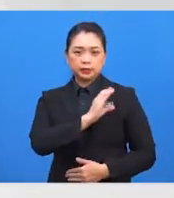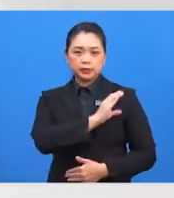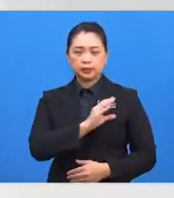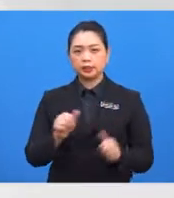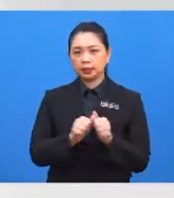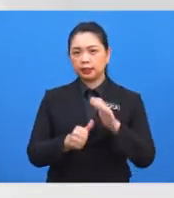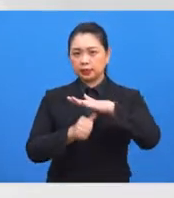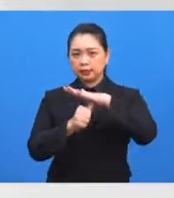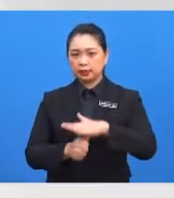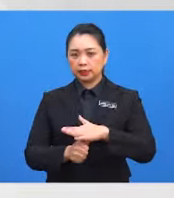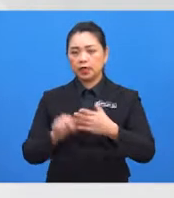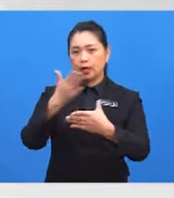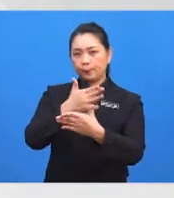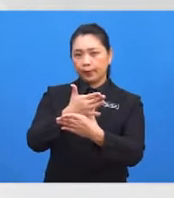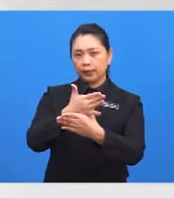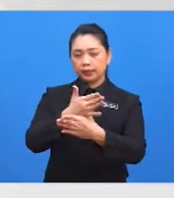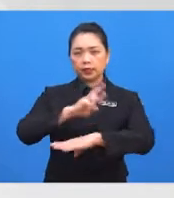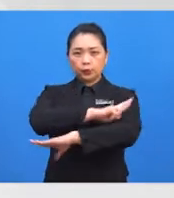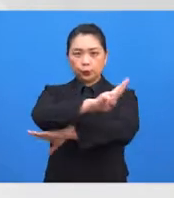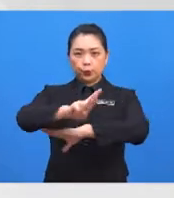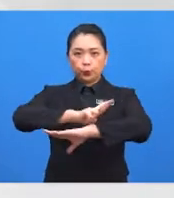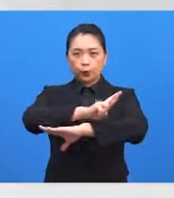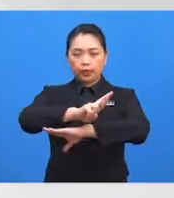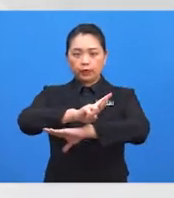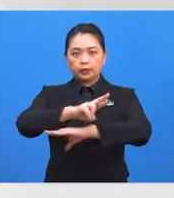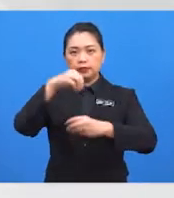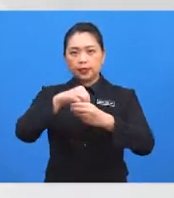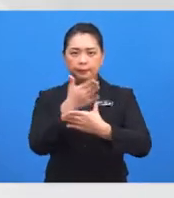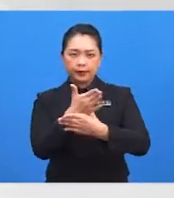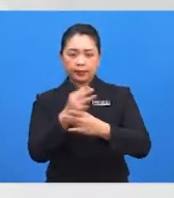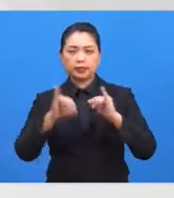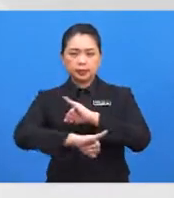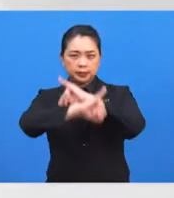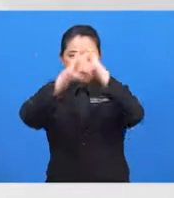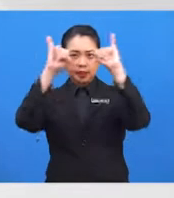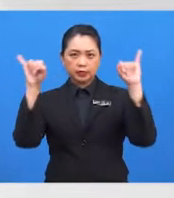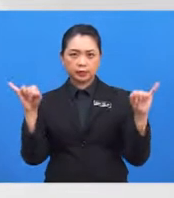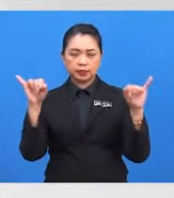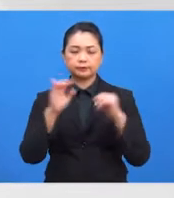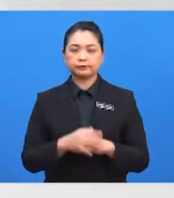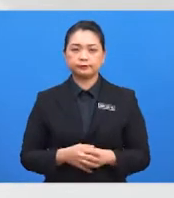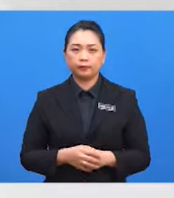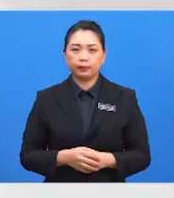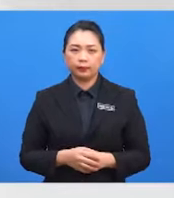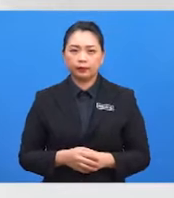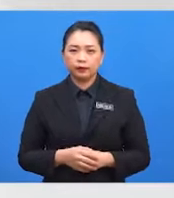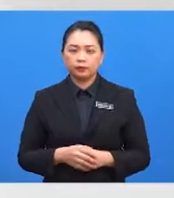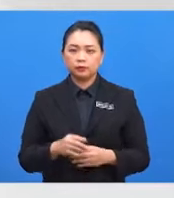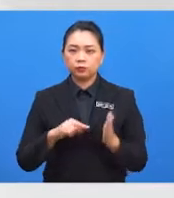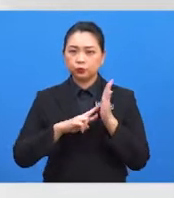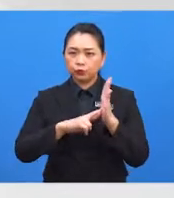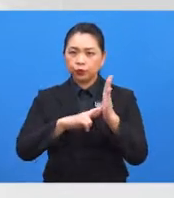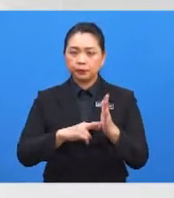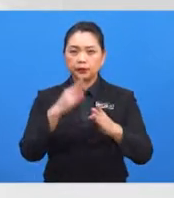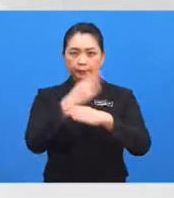dengan penekanan yang membahagikan ruang ke dalam bahagian yang jelas. Tata letak mondrain merujuk kepada